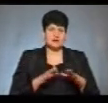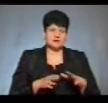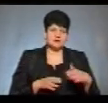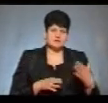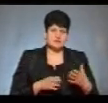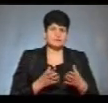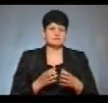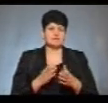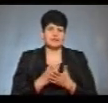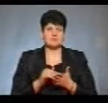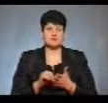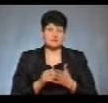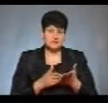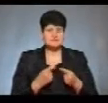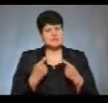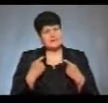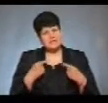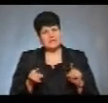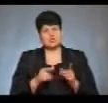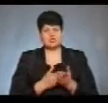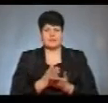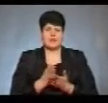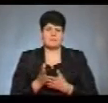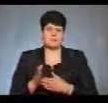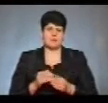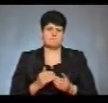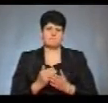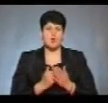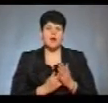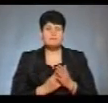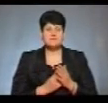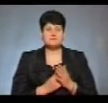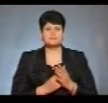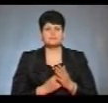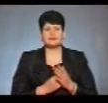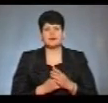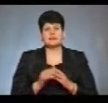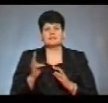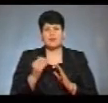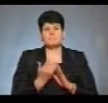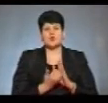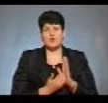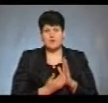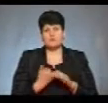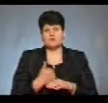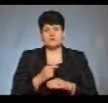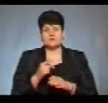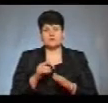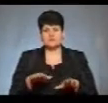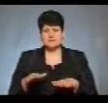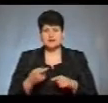з'явився представник соціалістів, це трошки інші напрямки програм. Ну, але скажу так, на програмах основні місця займає